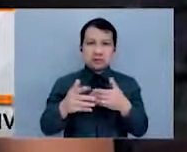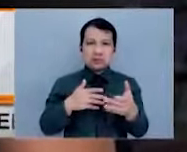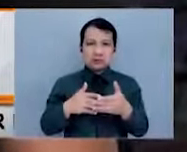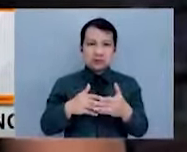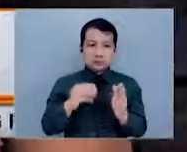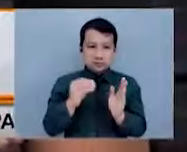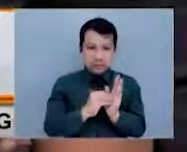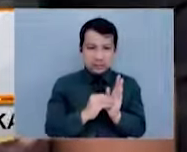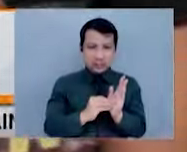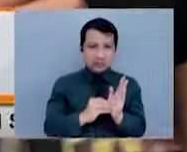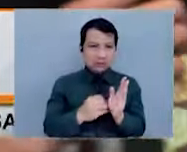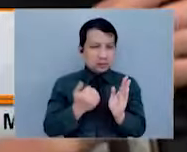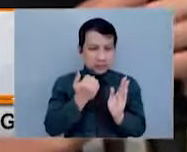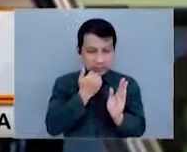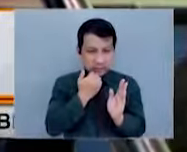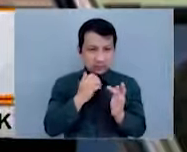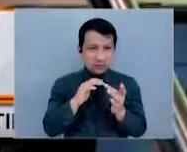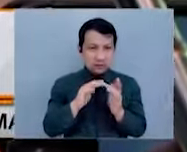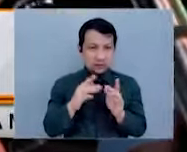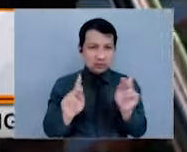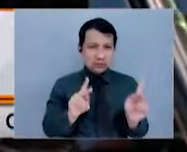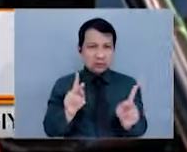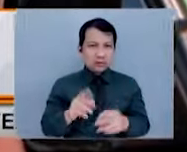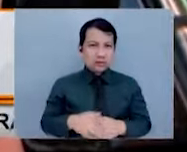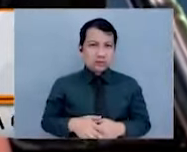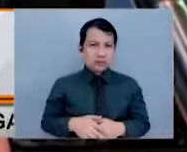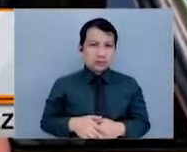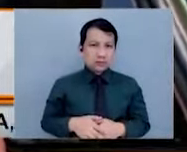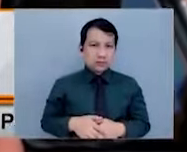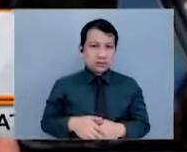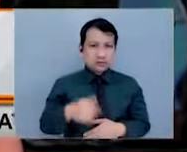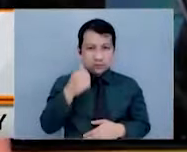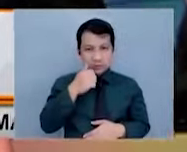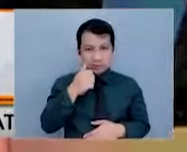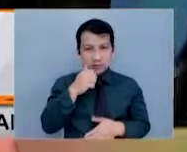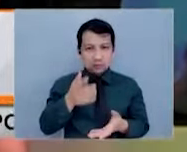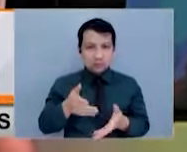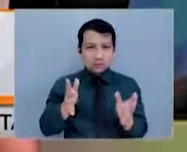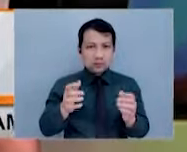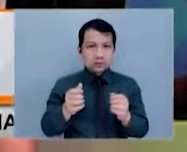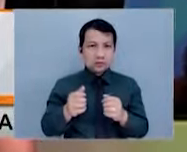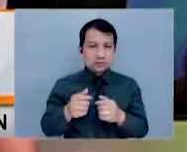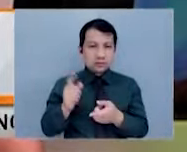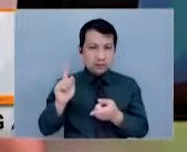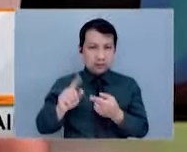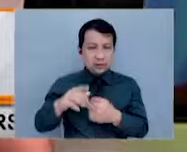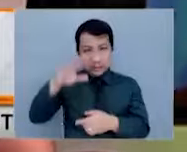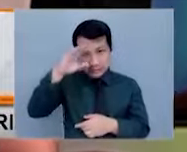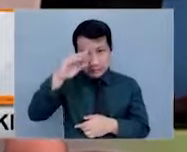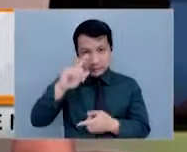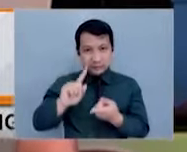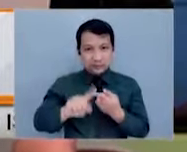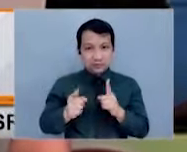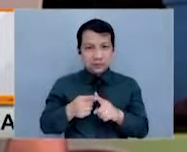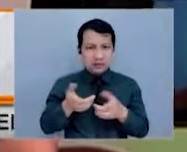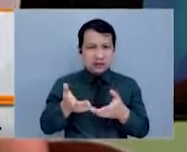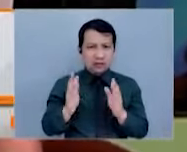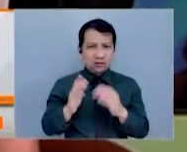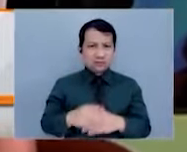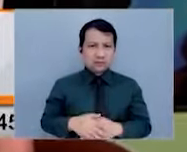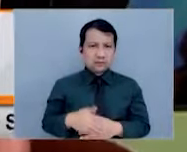ito ng mali siya ng netizens. A woman, we're all allowed to have guy friends, no? but